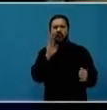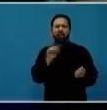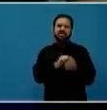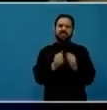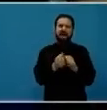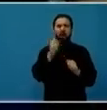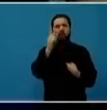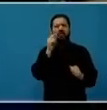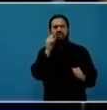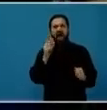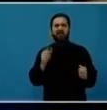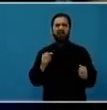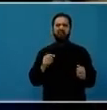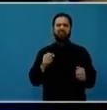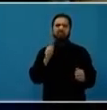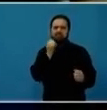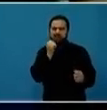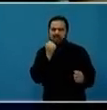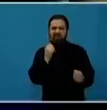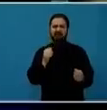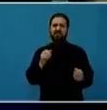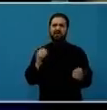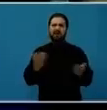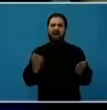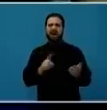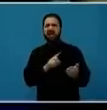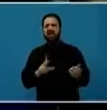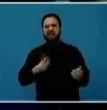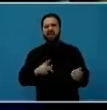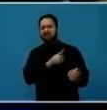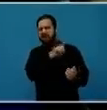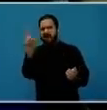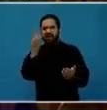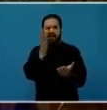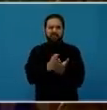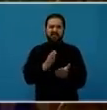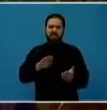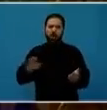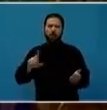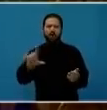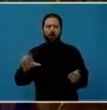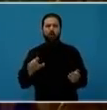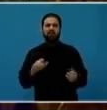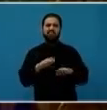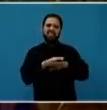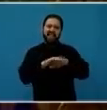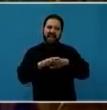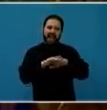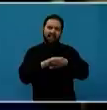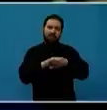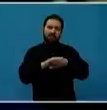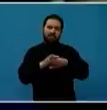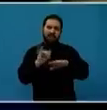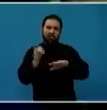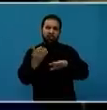așa, nedreptățit în toate chipurile de copilul ei sau de copilul lui, să-l ierte.